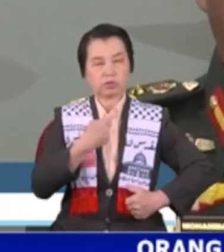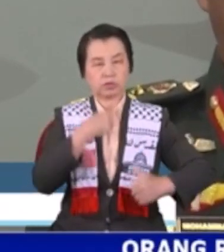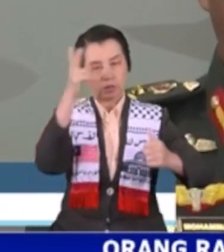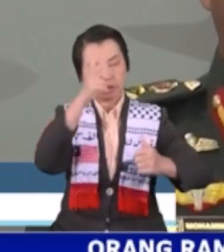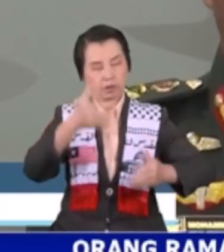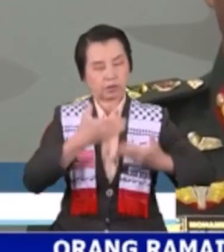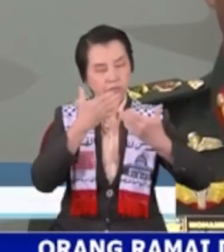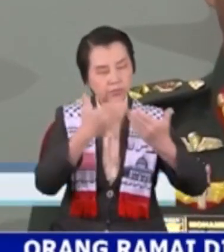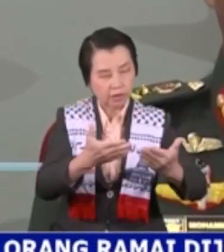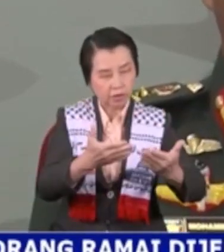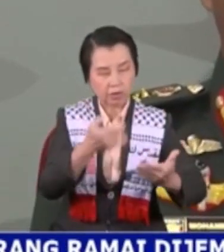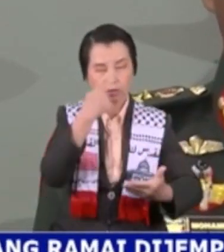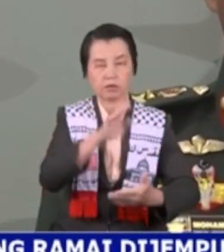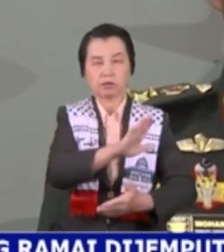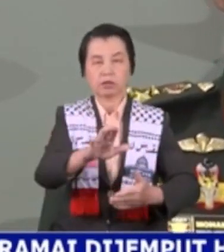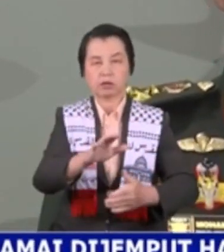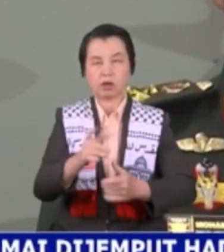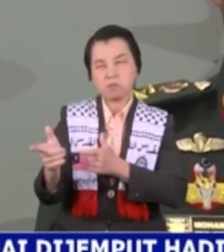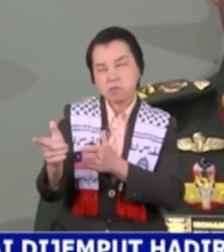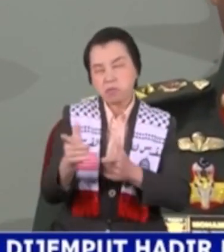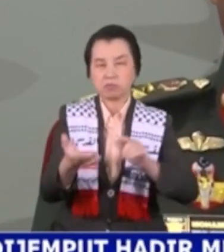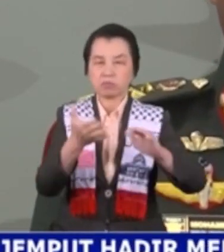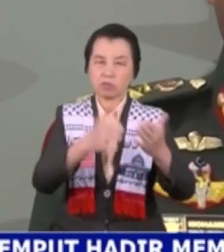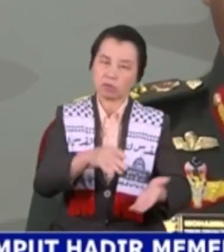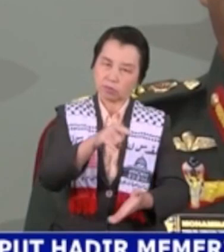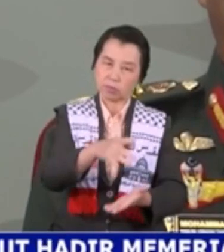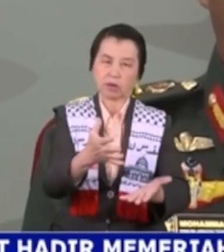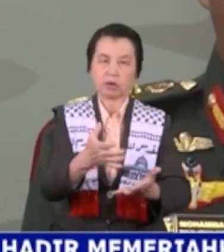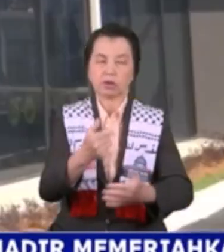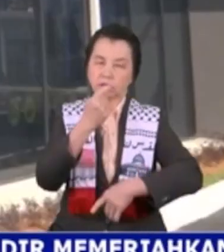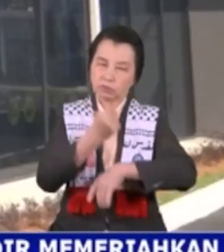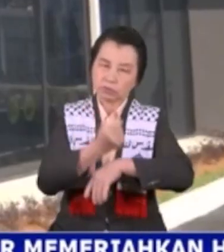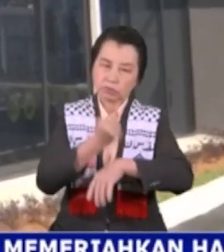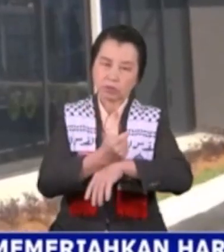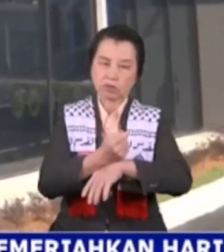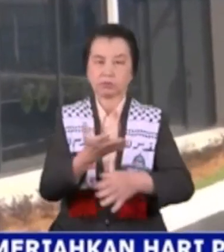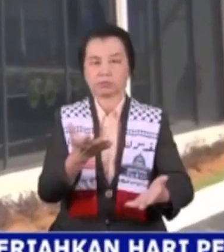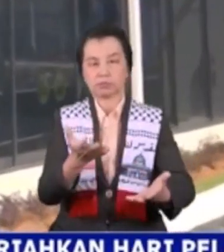anggota kita yang berkorban dan bertugas